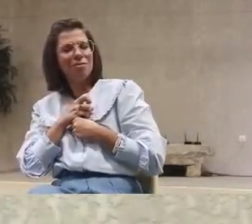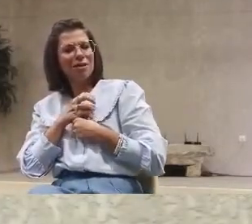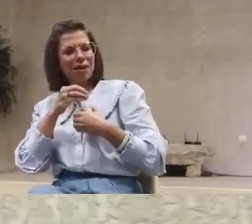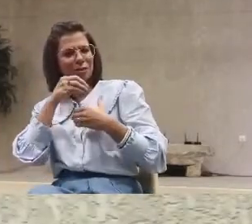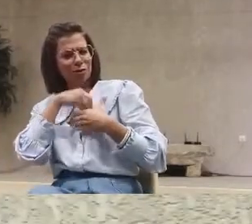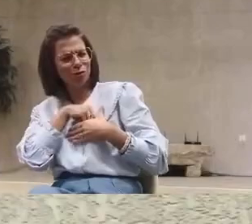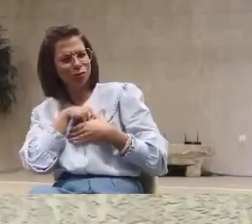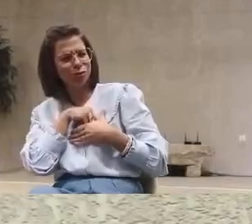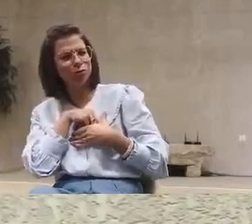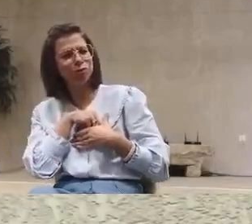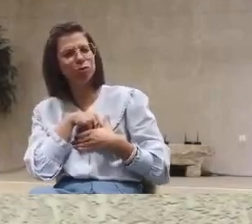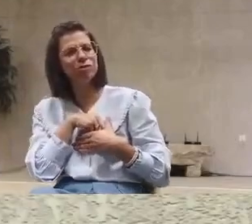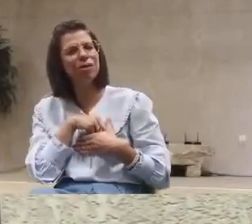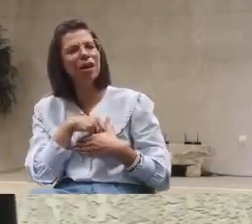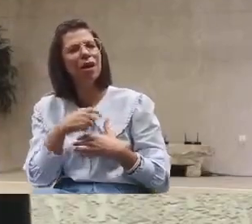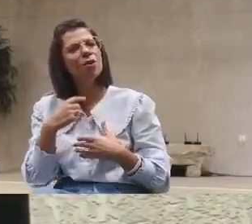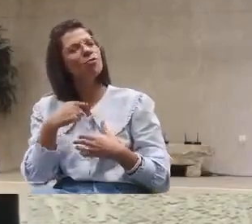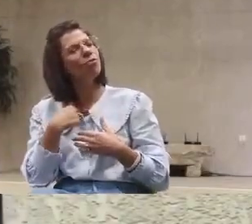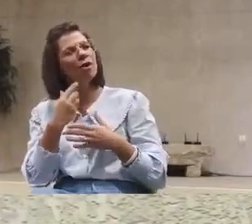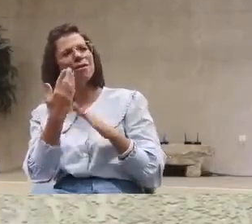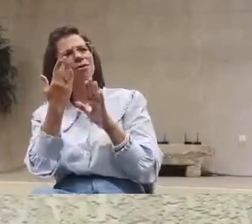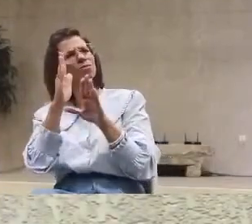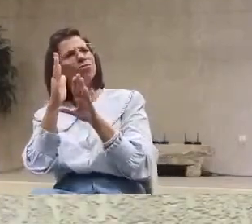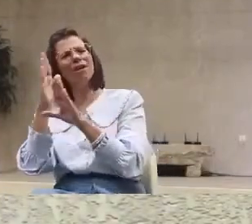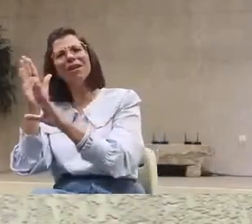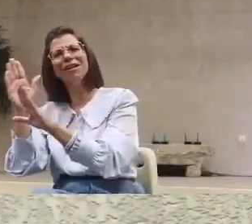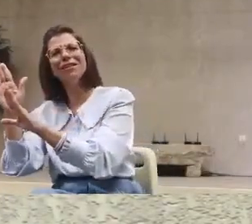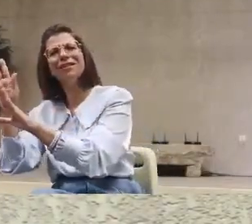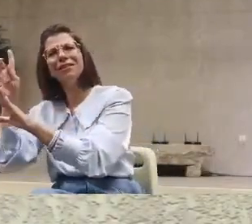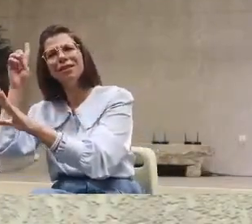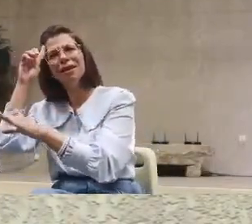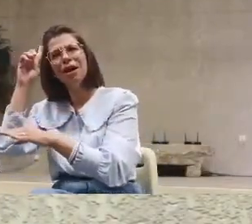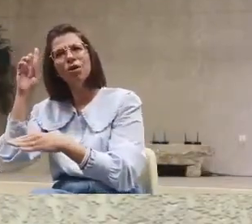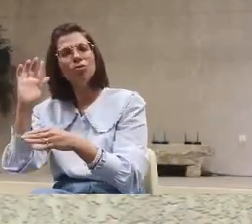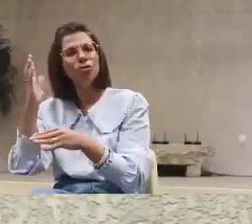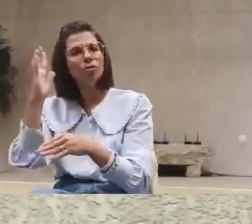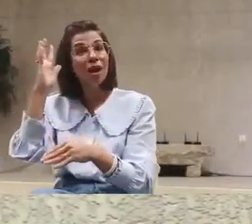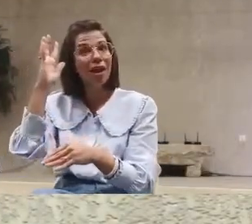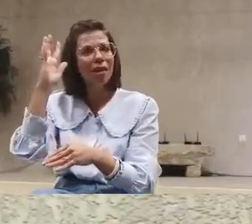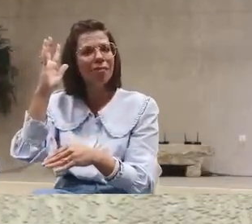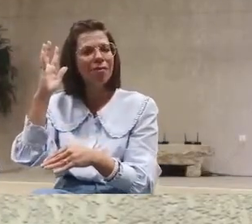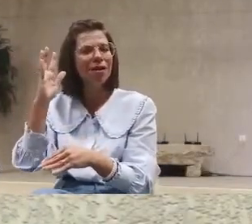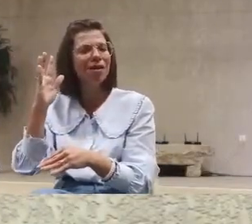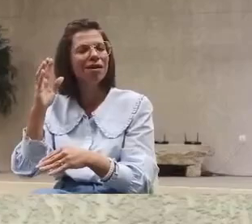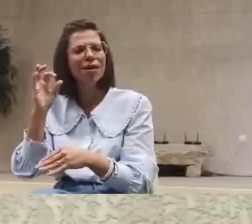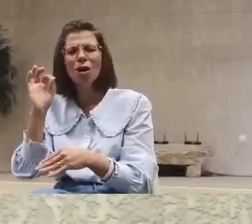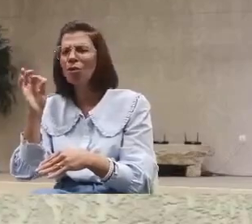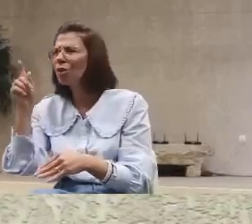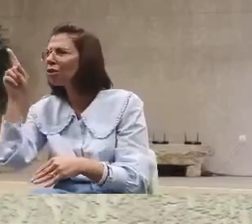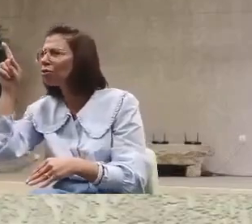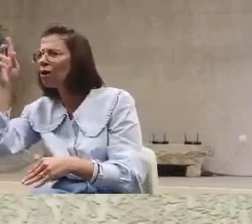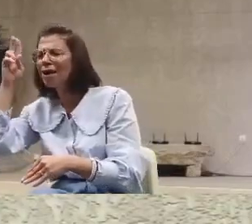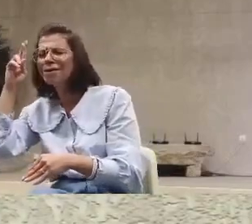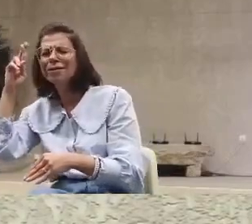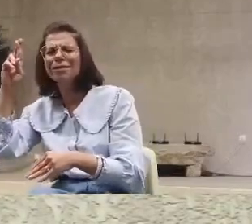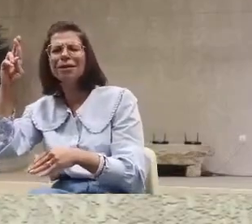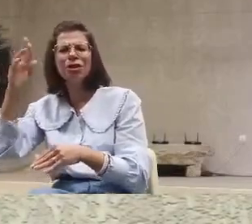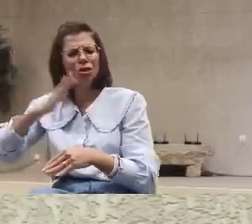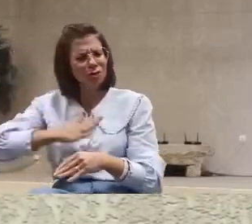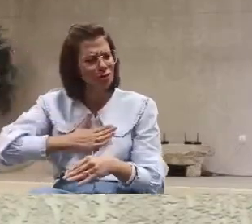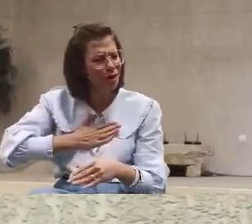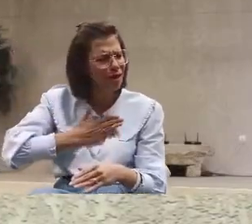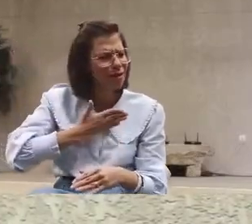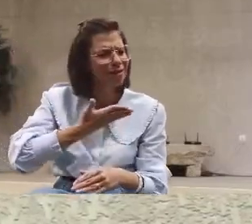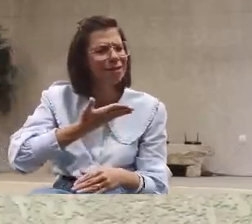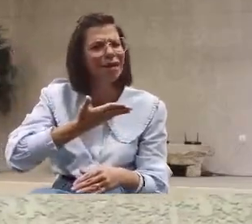Alléluia je veux bénir le Seigneur pour ses mains levées Seigneur tu les connais tu les aimes oh oui tu laisses les